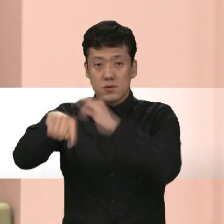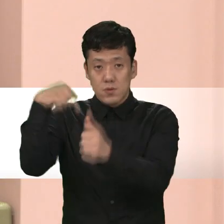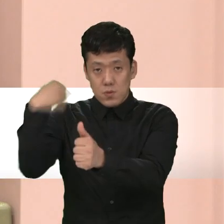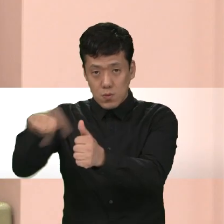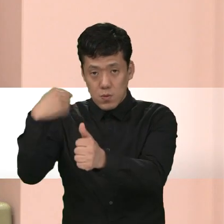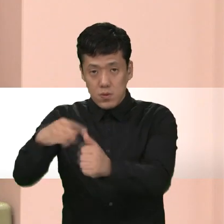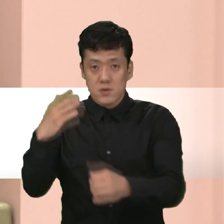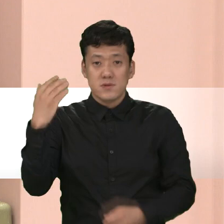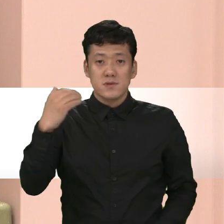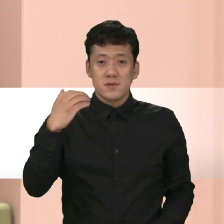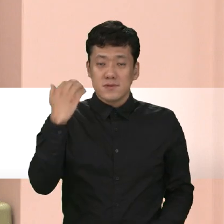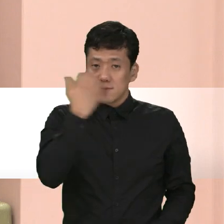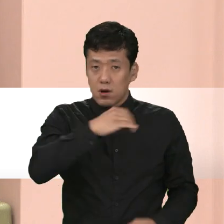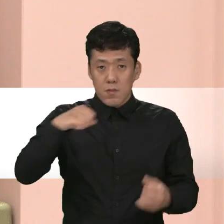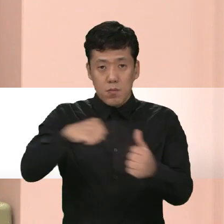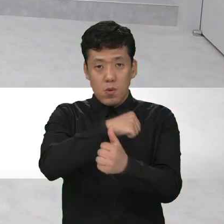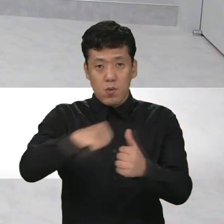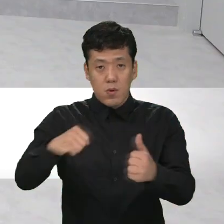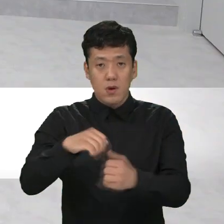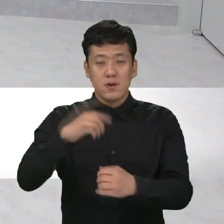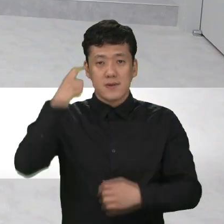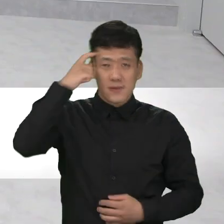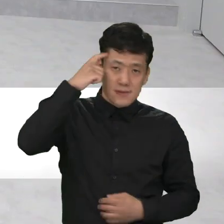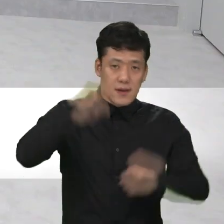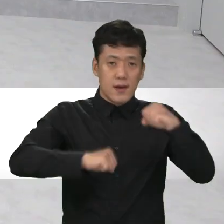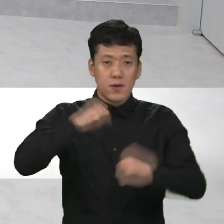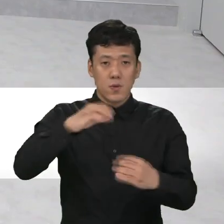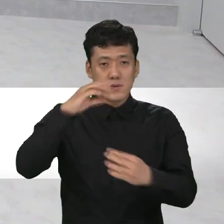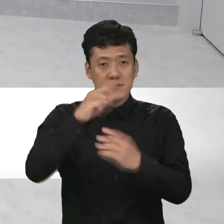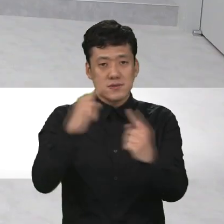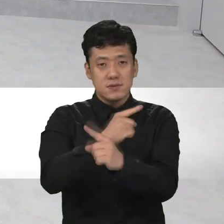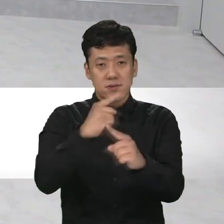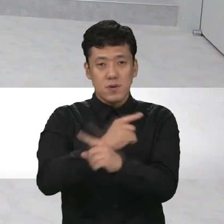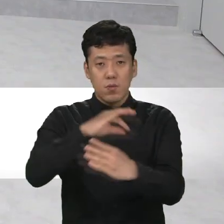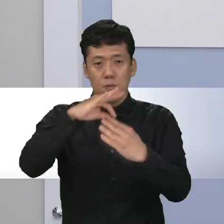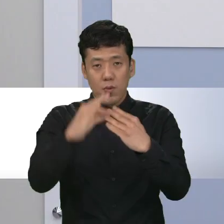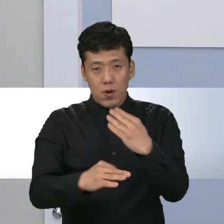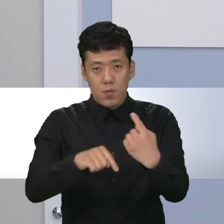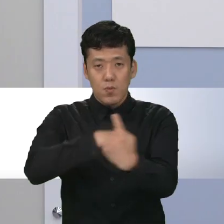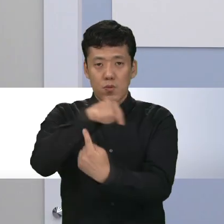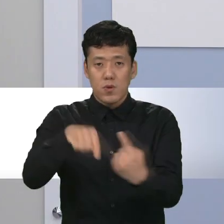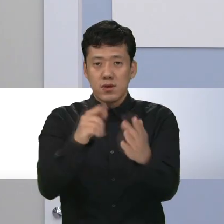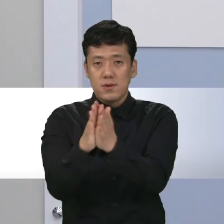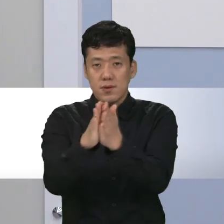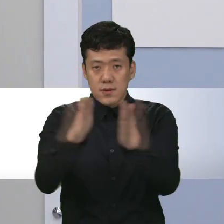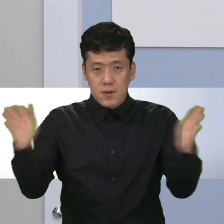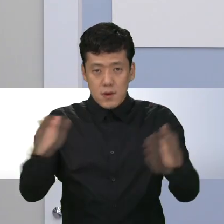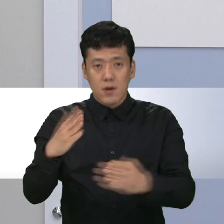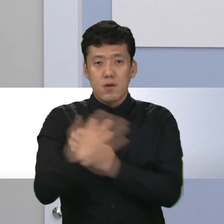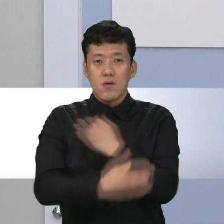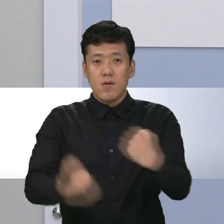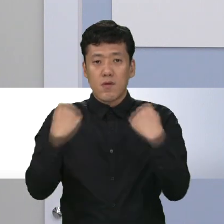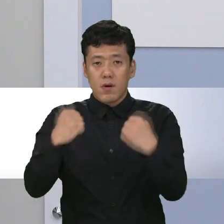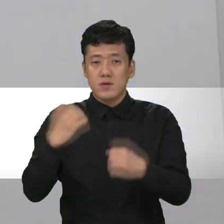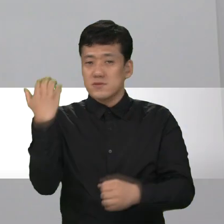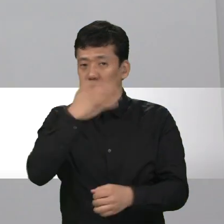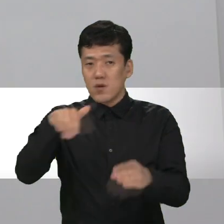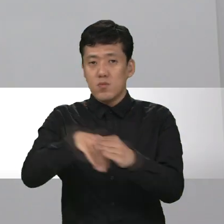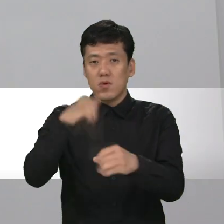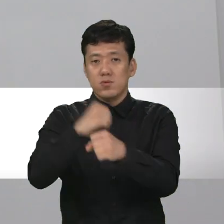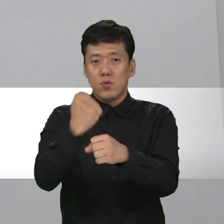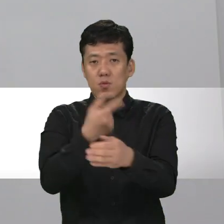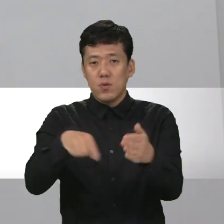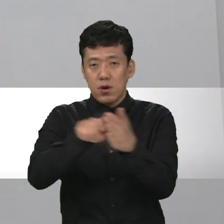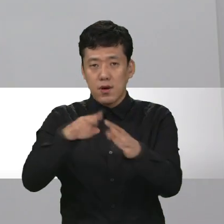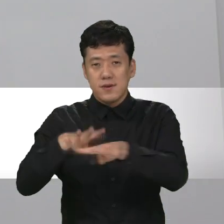찾아가는 성교육 성폭력 가해 청소년 인지행동치료 프로그램 운영 등을 통해 건강한 성 문화 조성을 위한